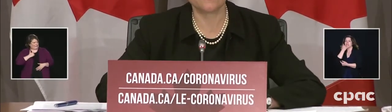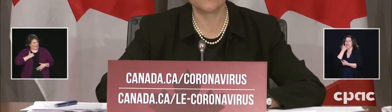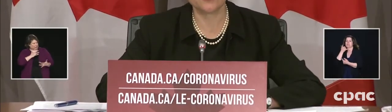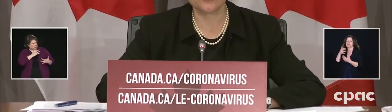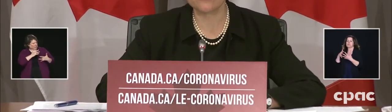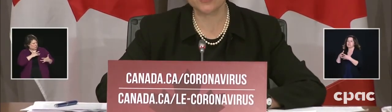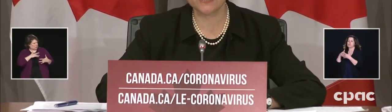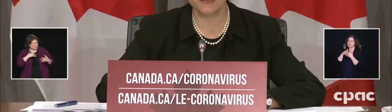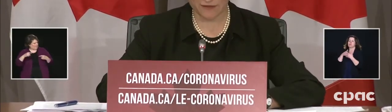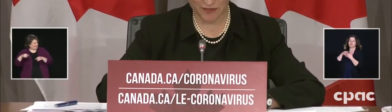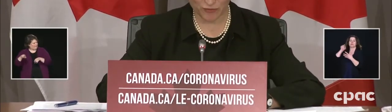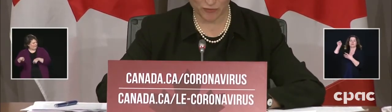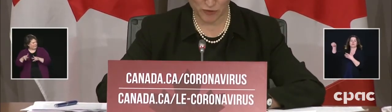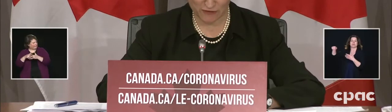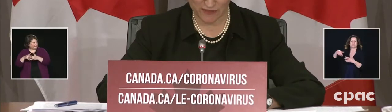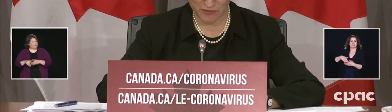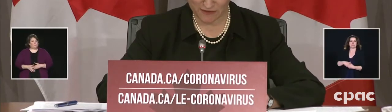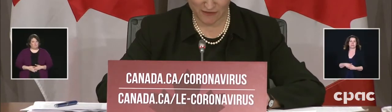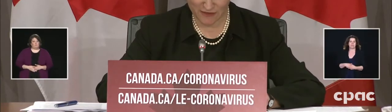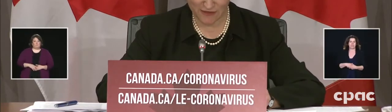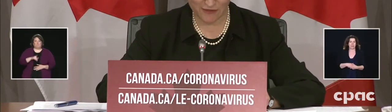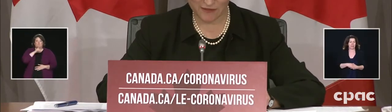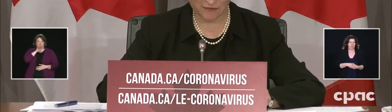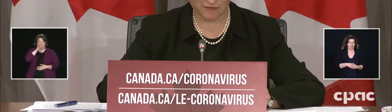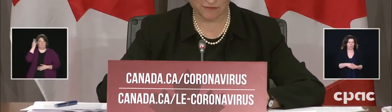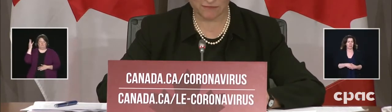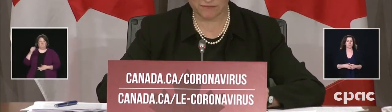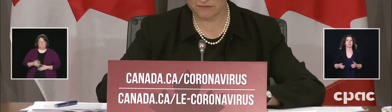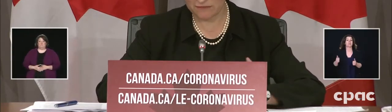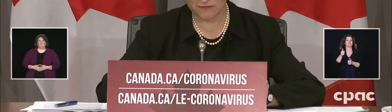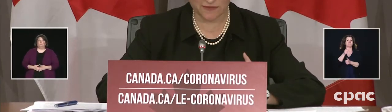J'ai échangé avec un homologue américain